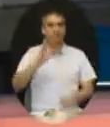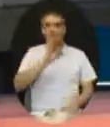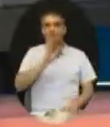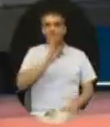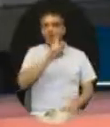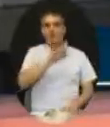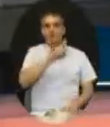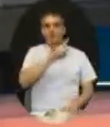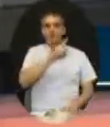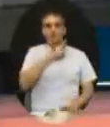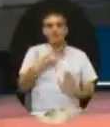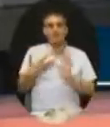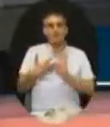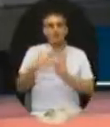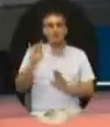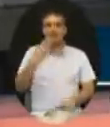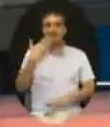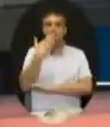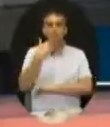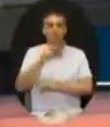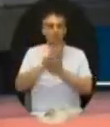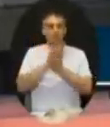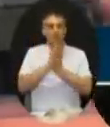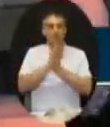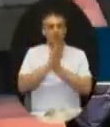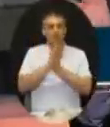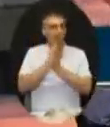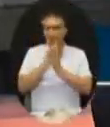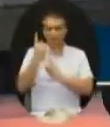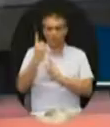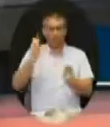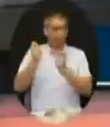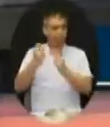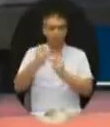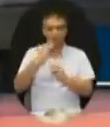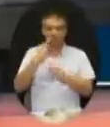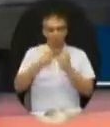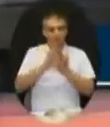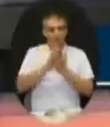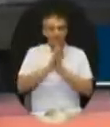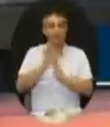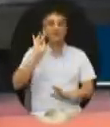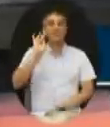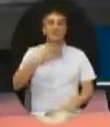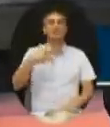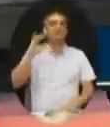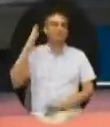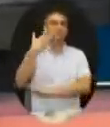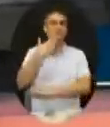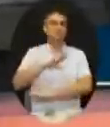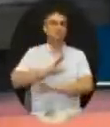שבאירופה הביקורת האנטי-ישראלית הפכה לאט לאט, לא בבת אחד, בכמה שנים, לאנטי-ישראליות,